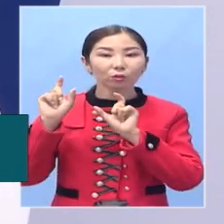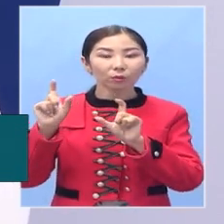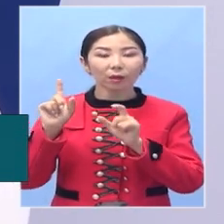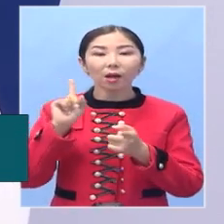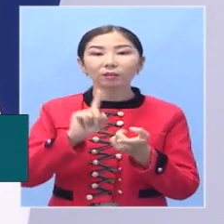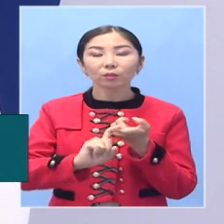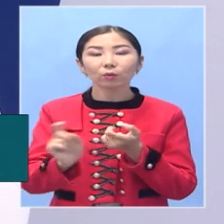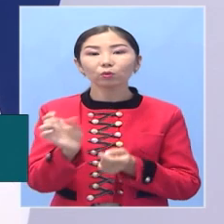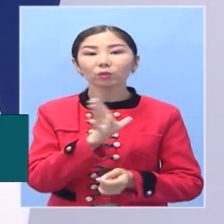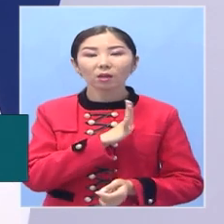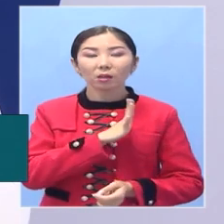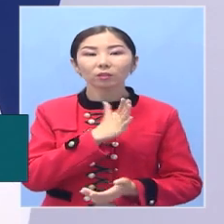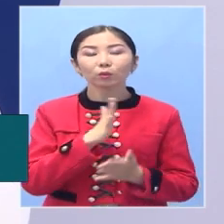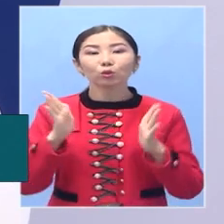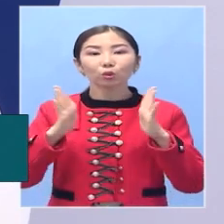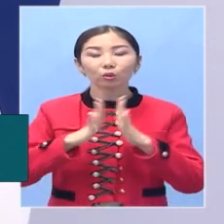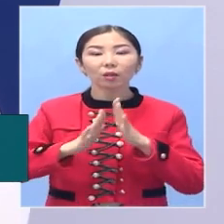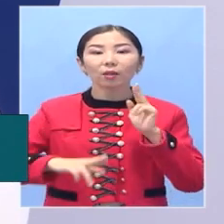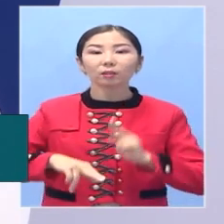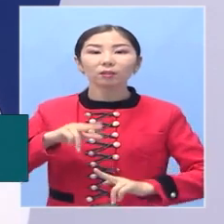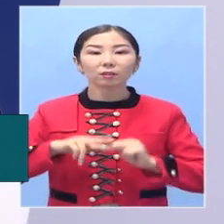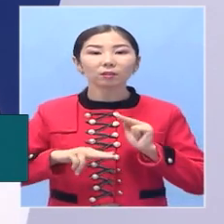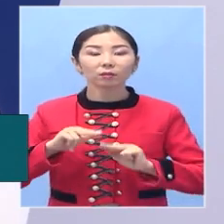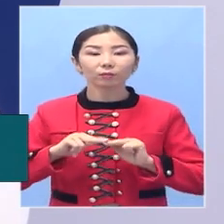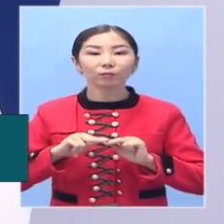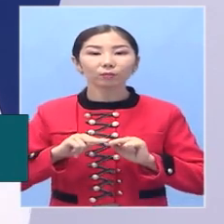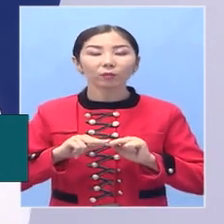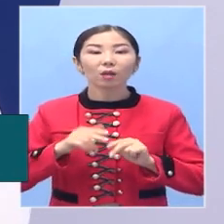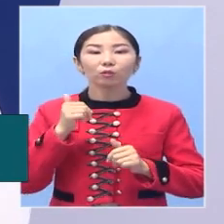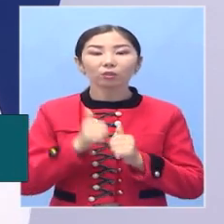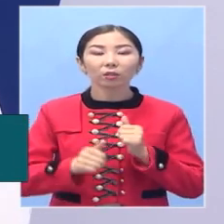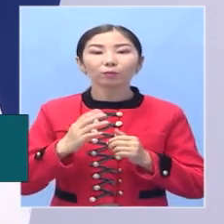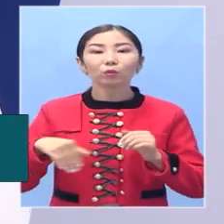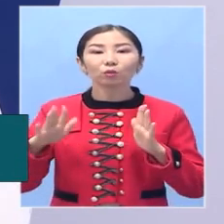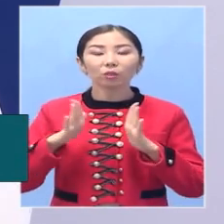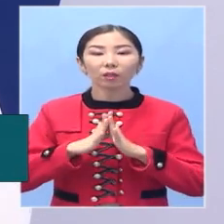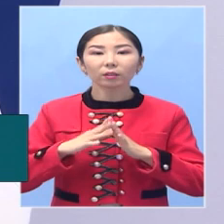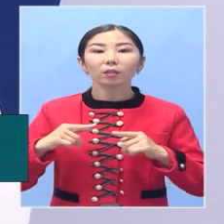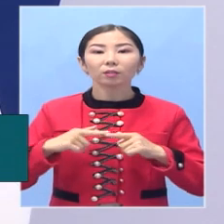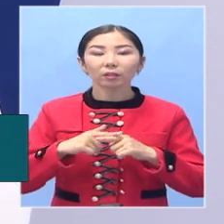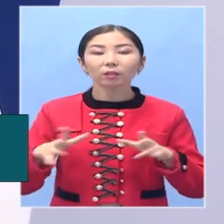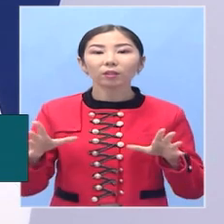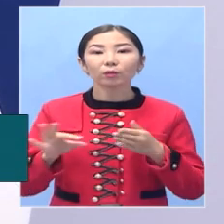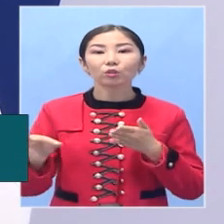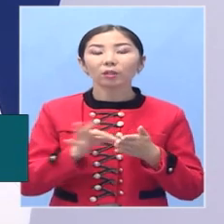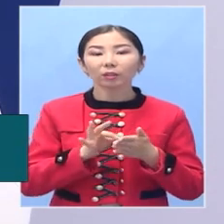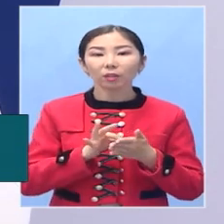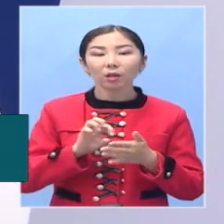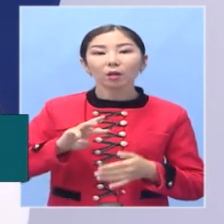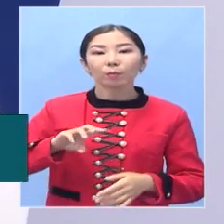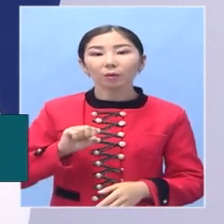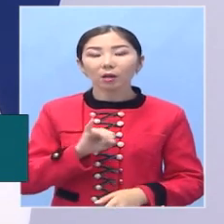Иә, ол өйткені жаңағы үй салады. Енді жеке үй салады, оған енді техника кіргізу керек. Жану жағар май